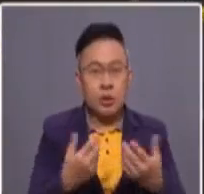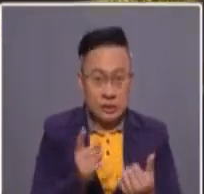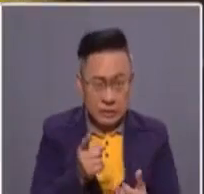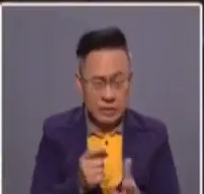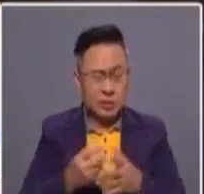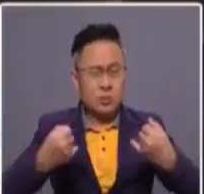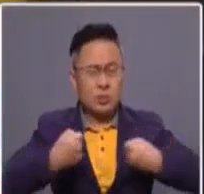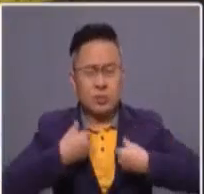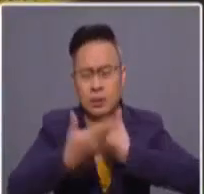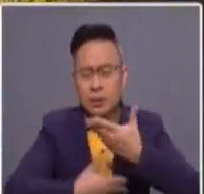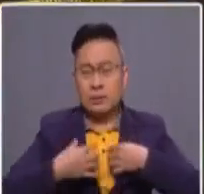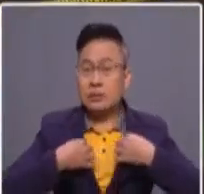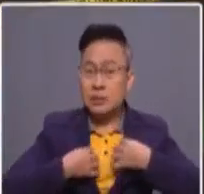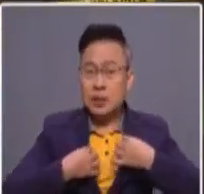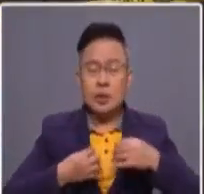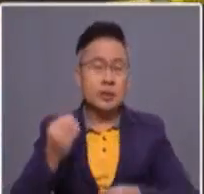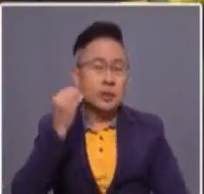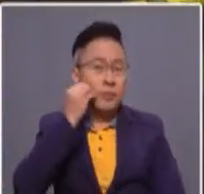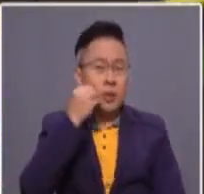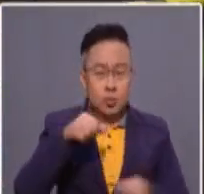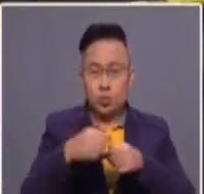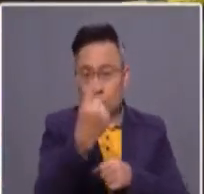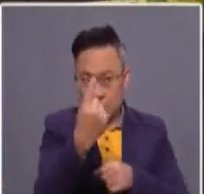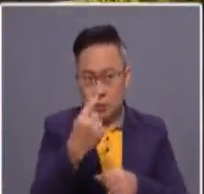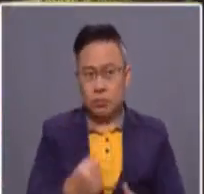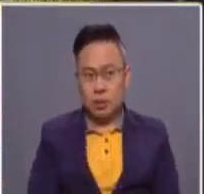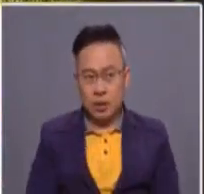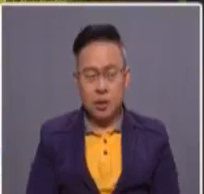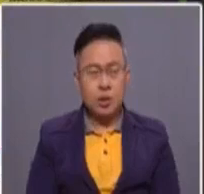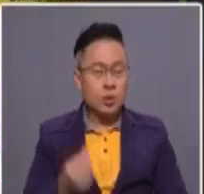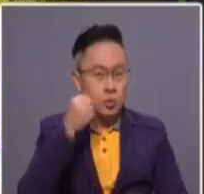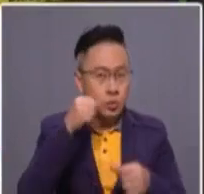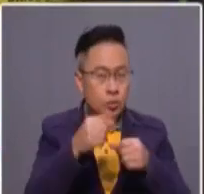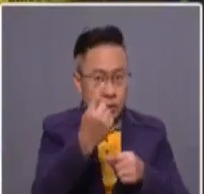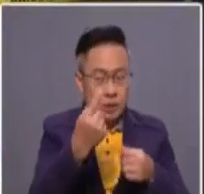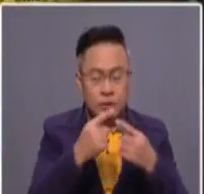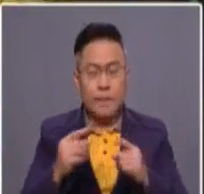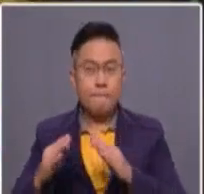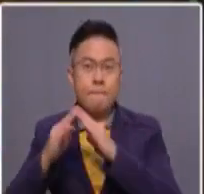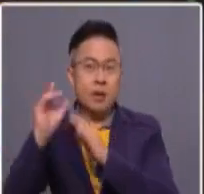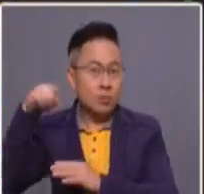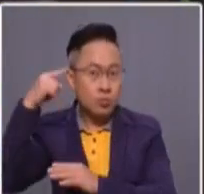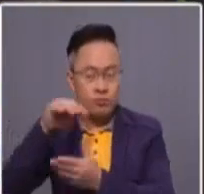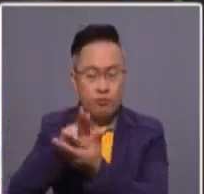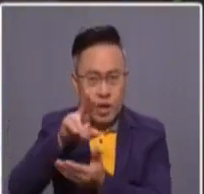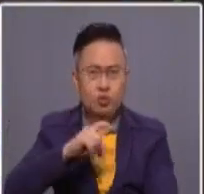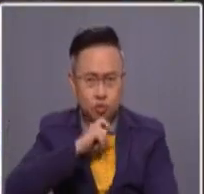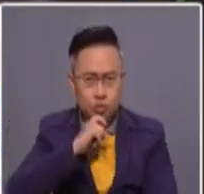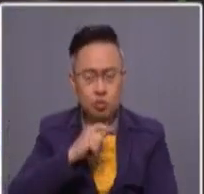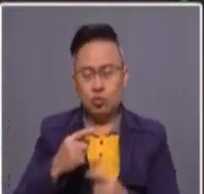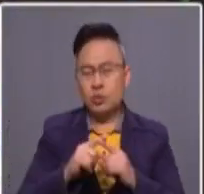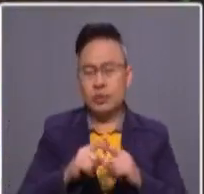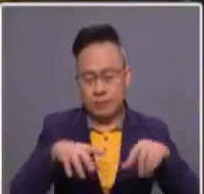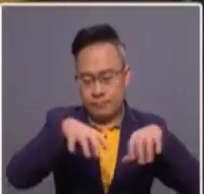นหนึ่งซึ่งภรรยานั้นยังอยู่ด้วยกันอยู่อีกจุดหนึ่งในตอนเกิดเหตุเนี่ยไม่ได้มาอยู่ด้วยซึ่งสา